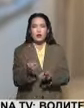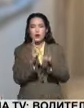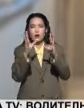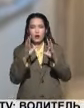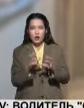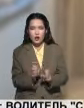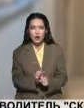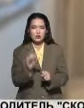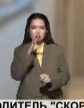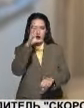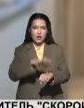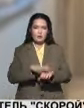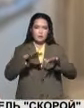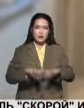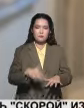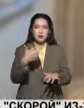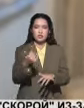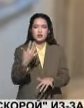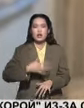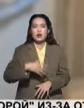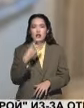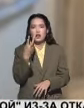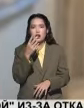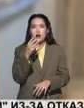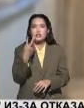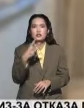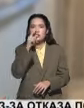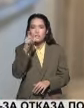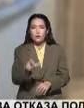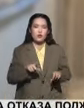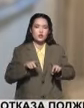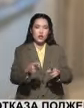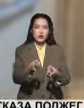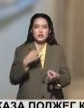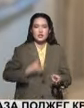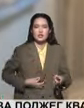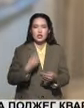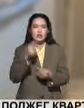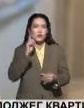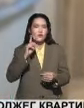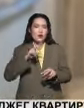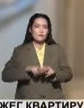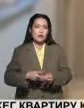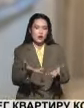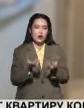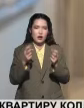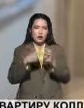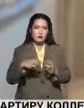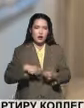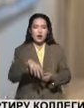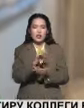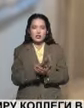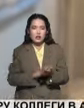пожара, полицией установлен и задержан 30-летний мужчина. Он водворен в изолятор временного содержания. Расследование